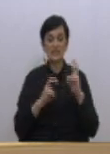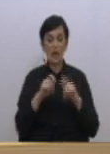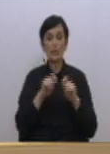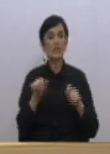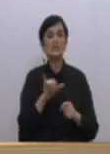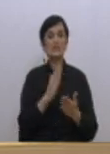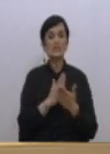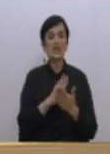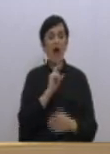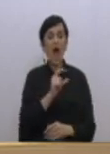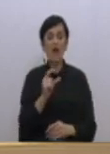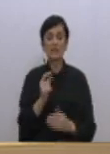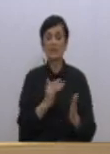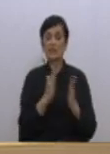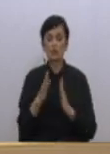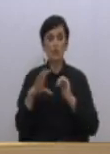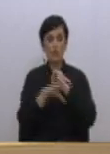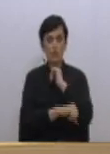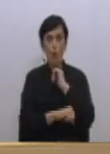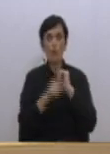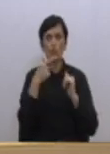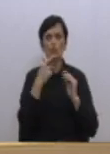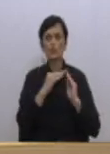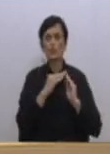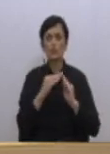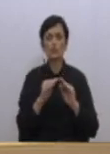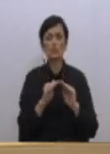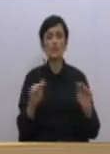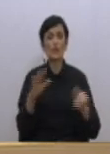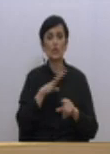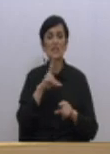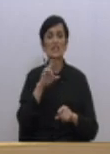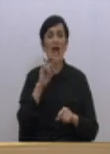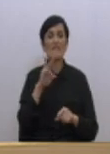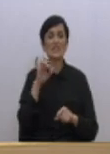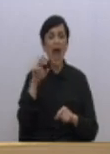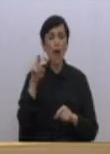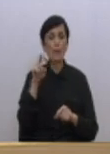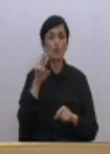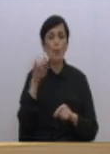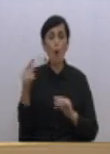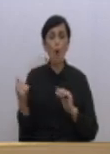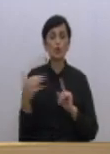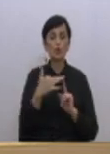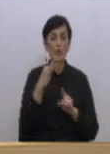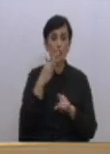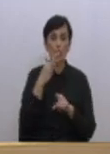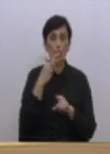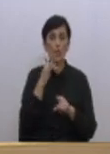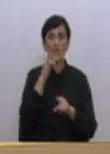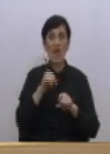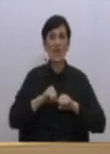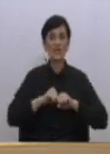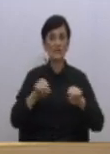ვაზნების ქარხანა რა ეტაპზეა და ბოლოს უწყვეტი მშვიდობაო თქვით, უწყვეტი მშვიდობა იყო დავით აღმაშენებლიდან მონღოლების შემოსევამდე. Რო ვერავინ ვერ